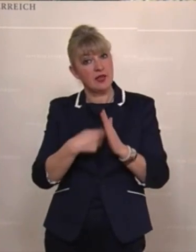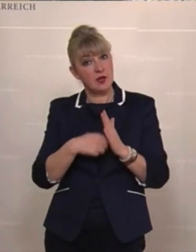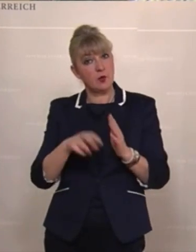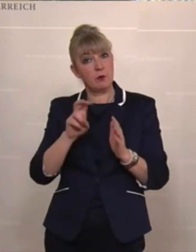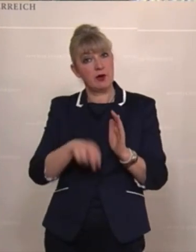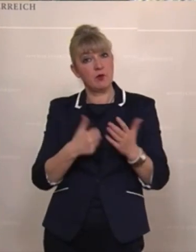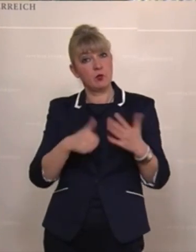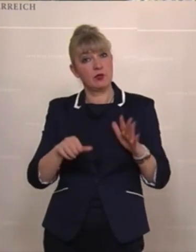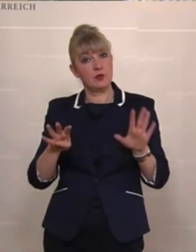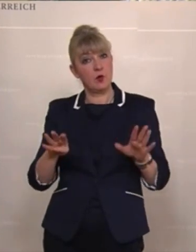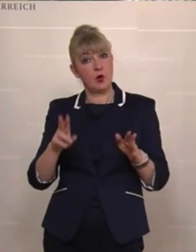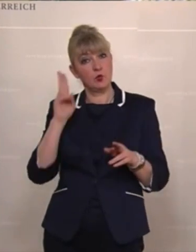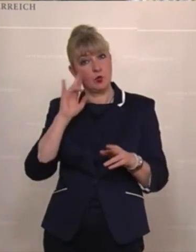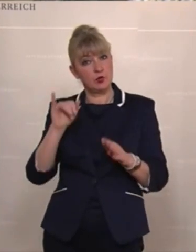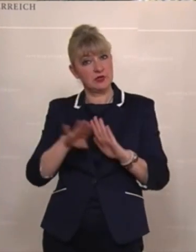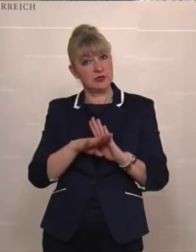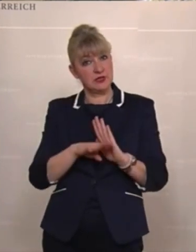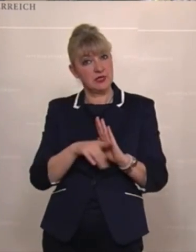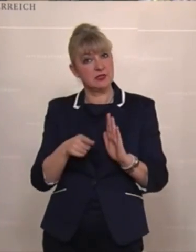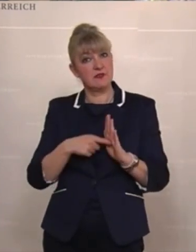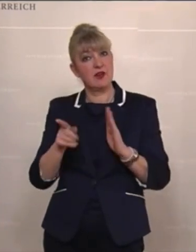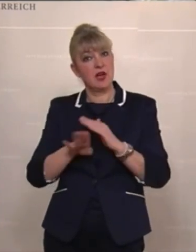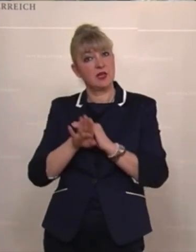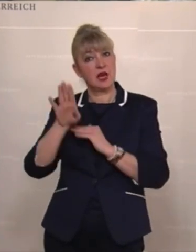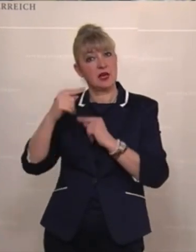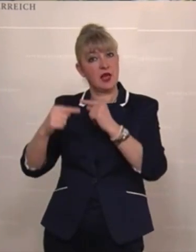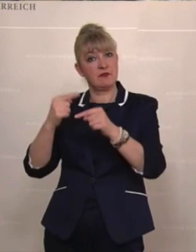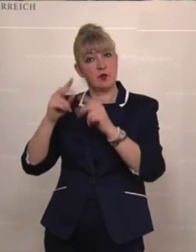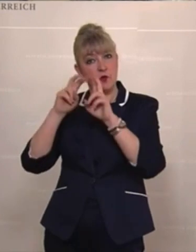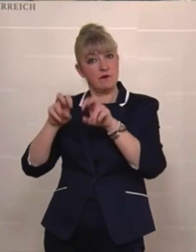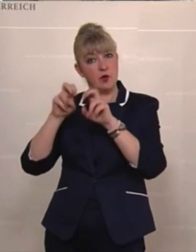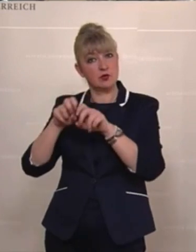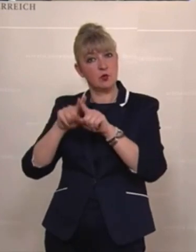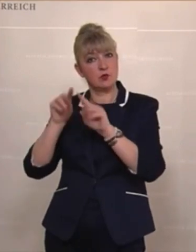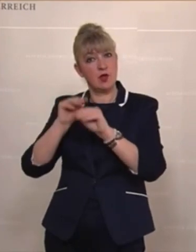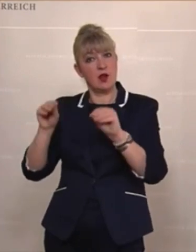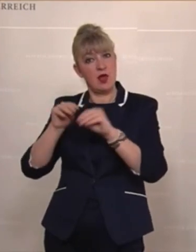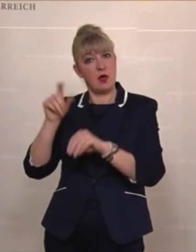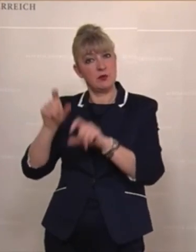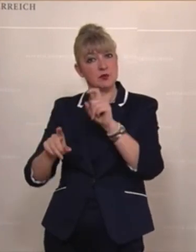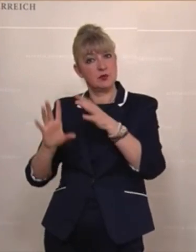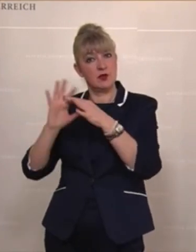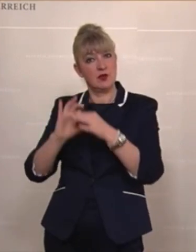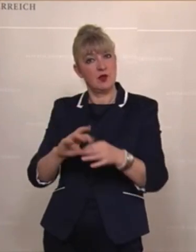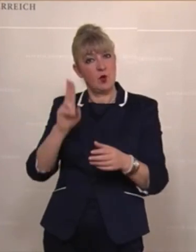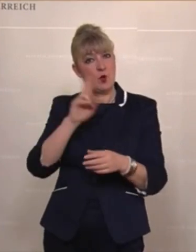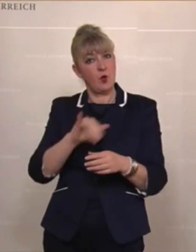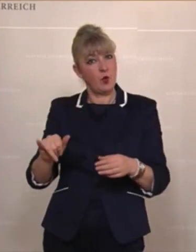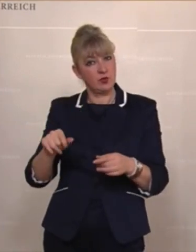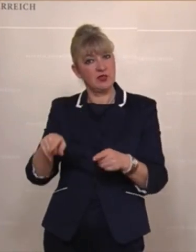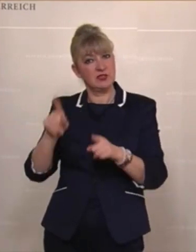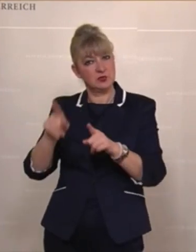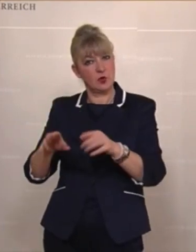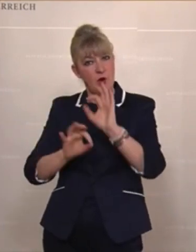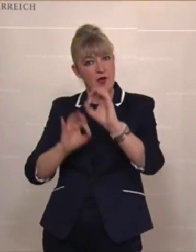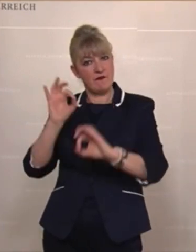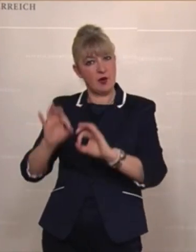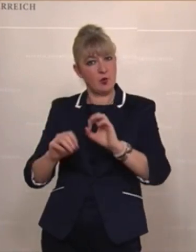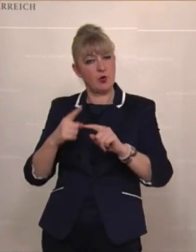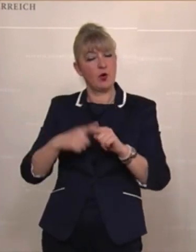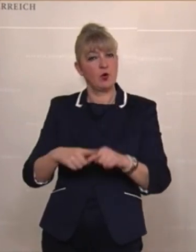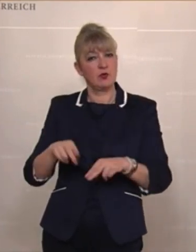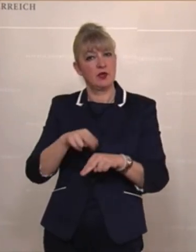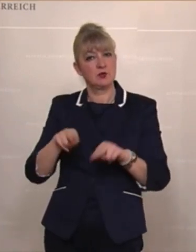§ 109 Universitätsgesetz auf die Karriereentwicklung von Forscherinnen und Lehrpersonal in Zusammenhang mit den Universitäten zu evaluieren und dem